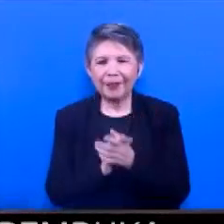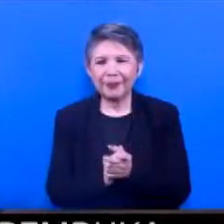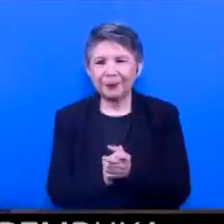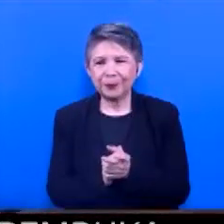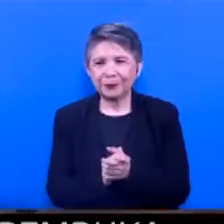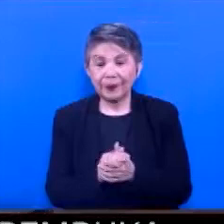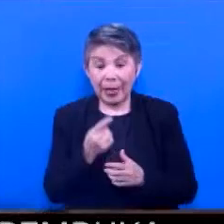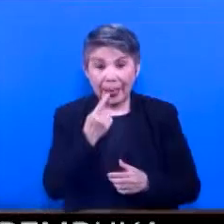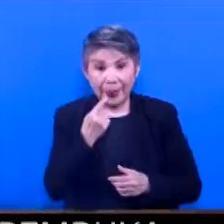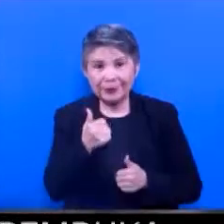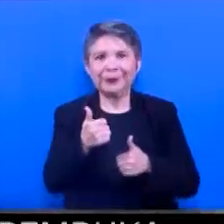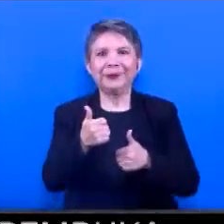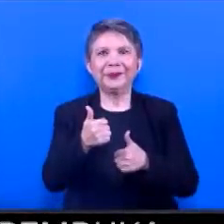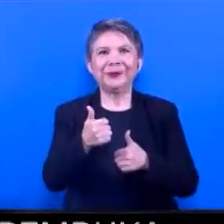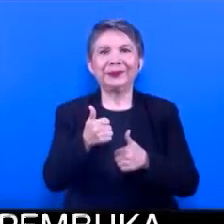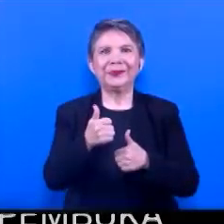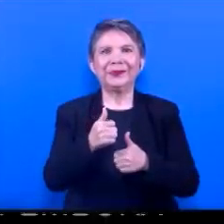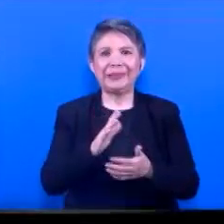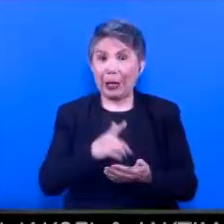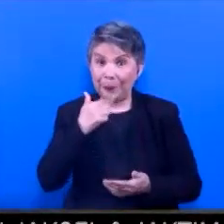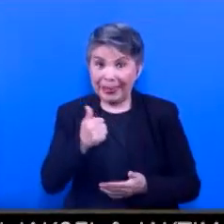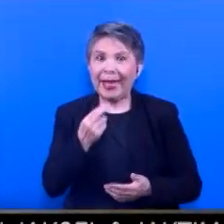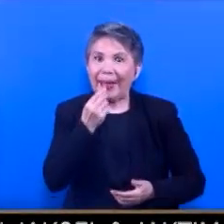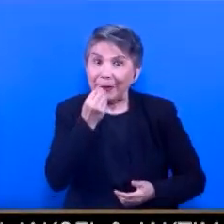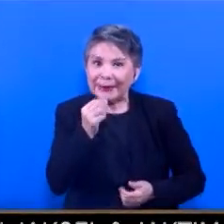Dan enak banget deh pokoknya.